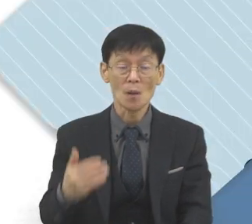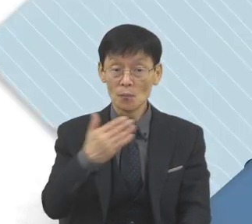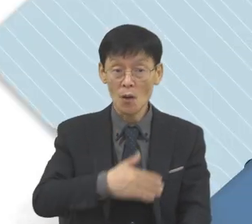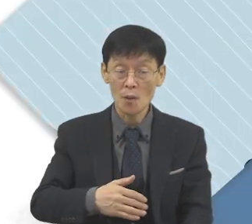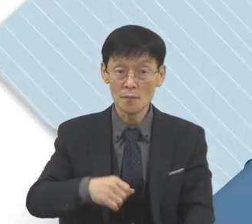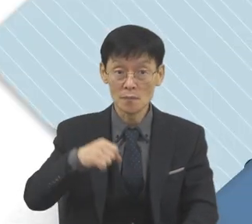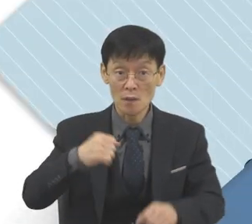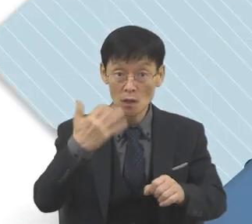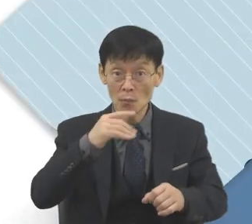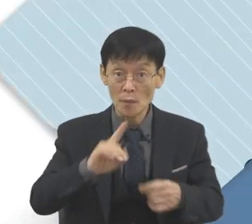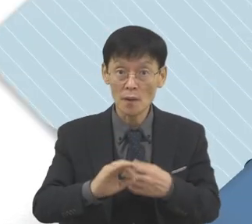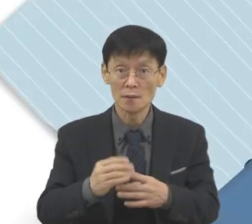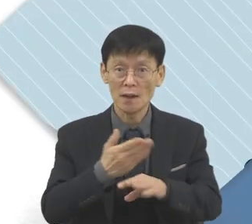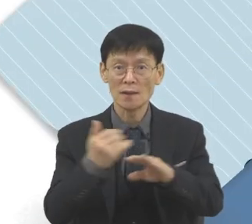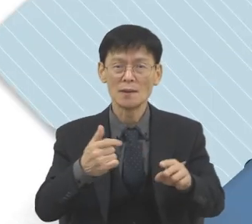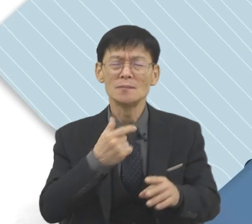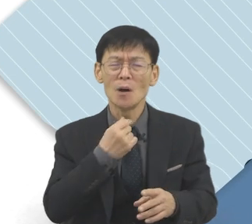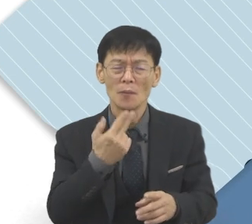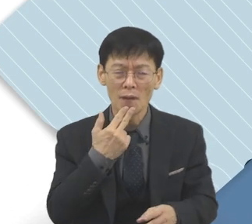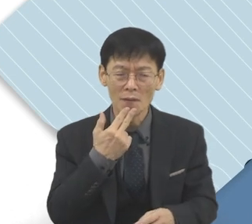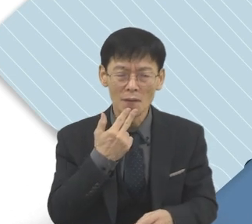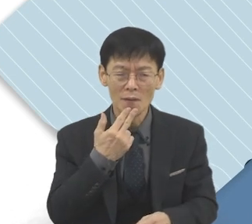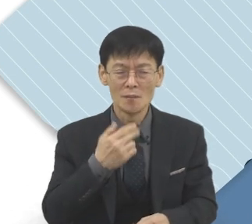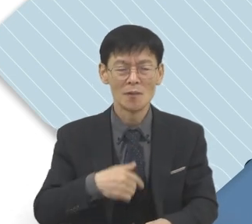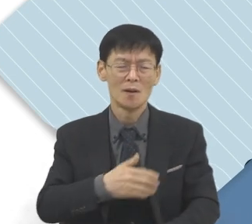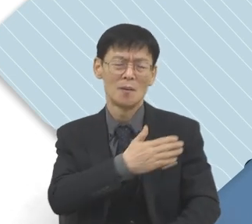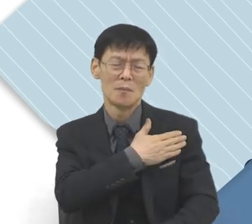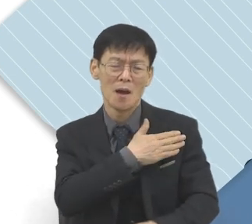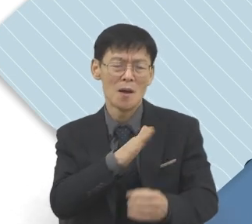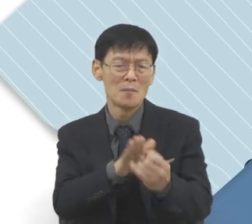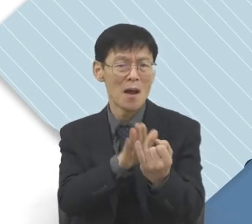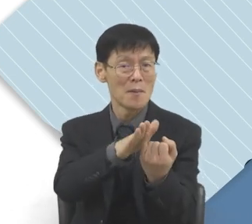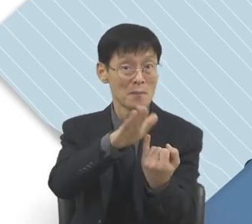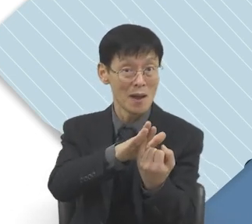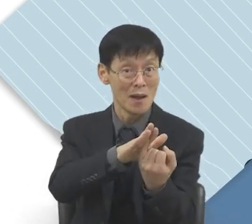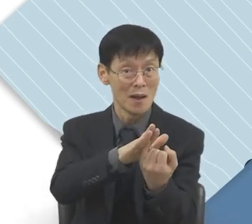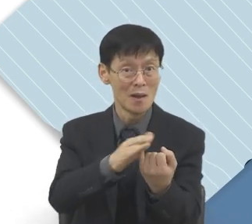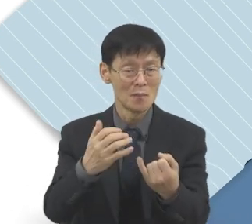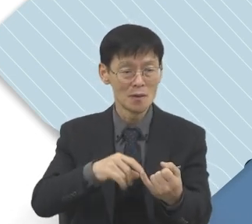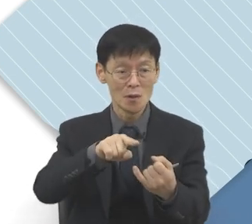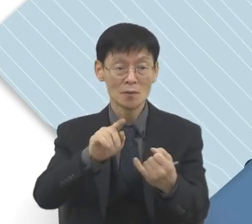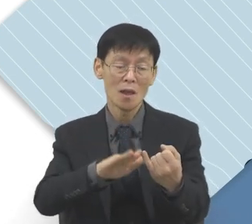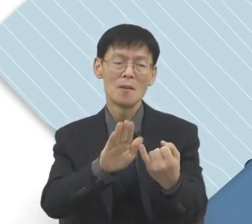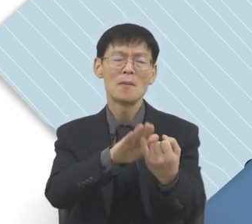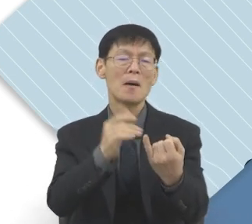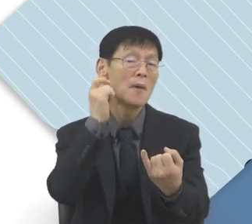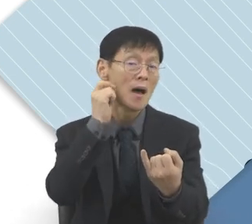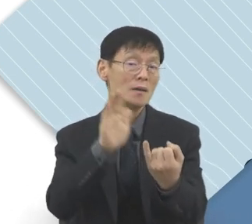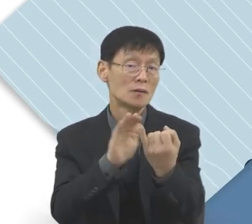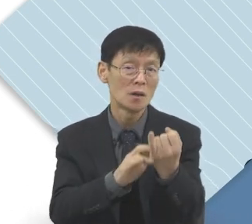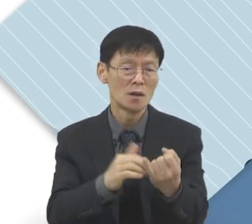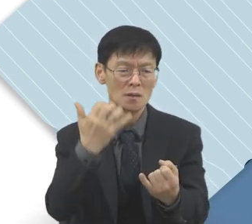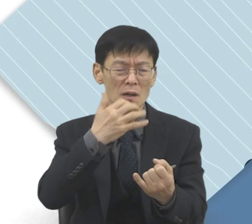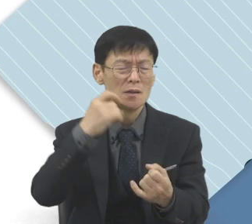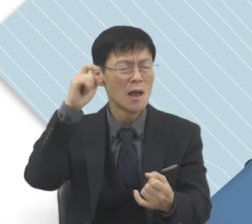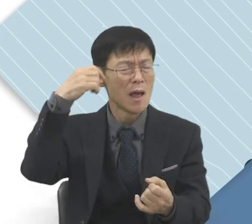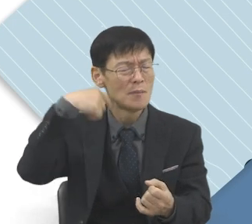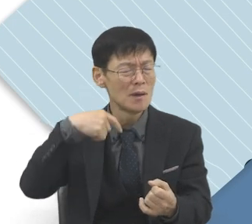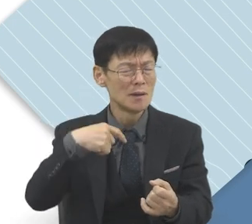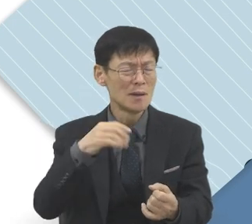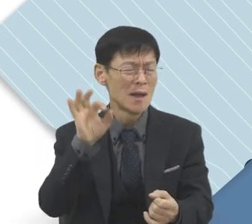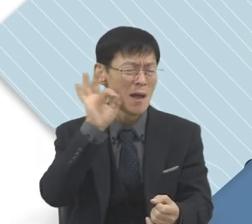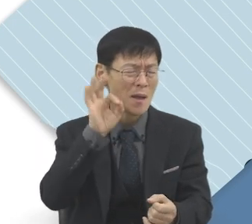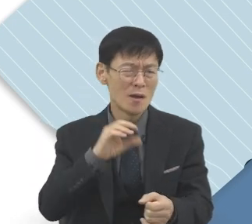몸으로 하는 성희롱은 다른 사람이 원하지 않는데 몸을 접촉하거나 몸의 특정 부위를 만져서 성적인